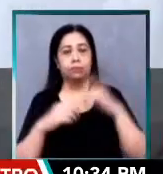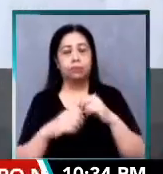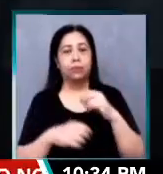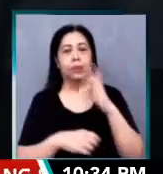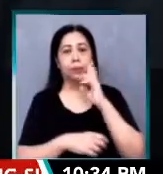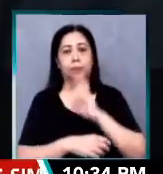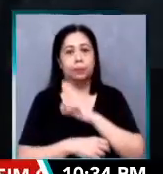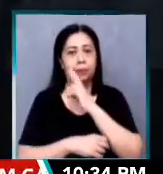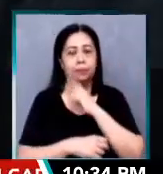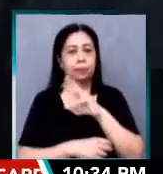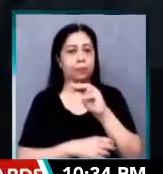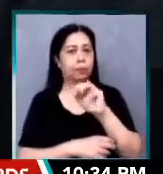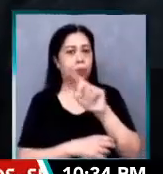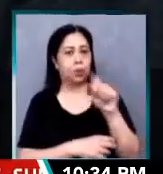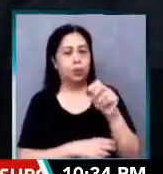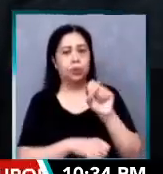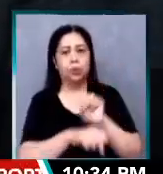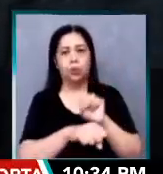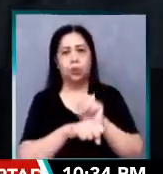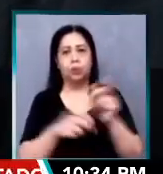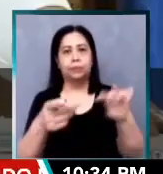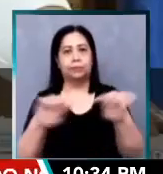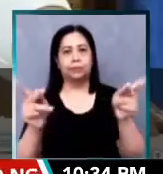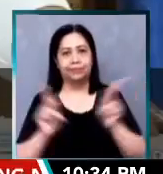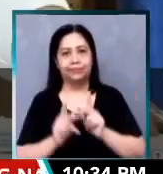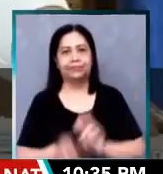at workplaces.